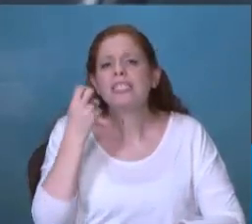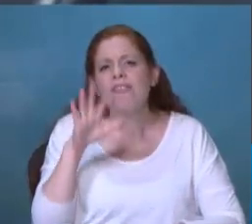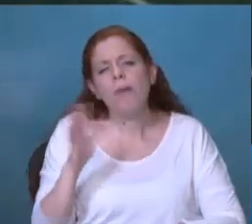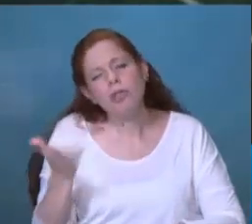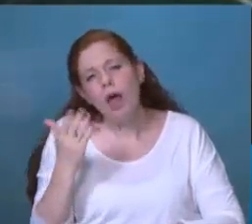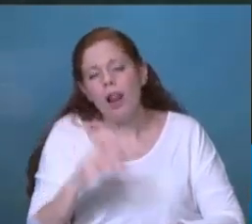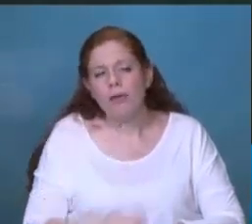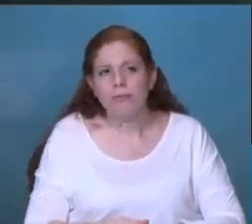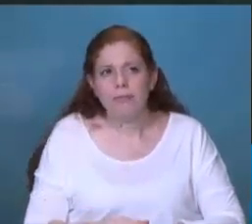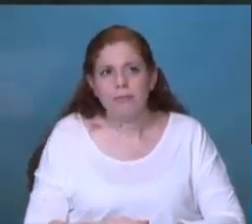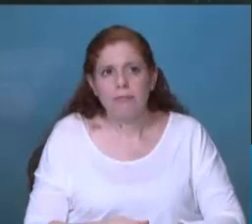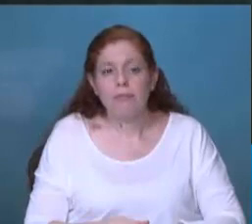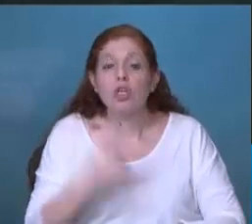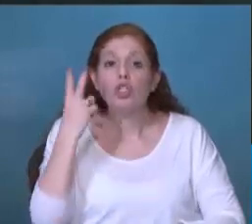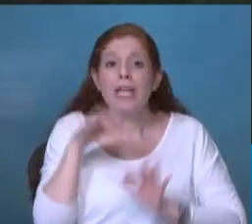25, יאללה.